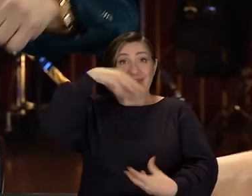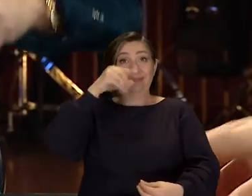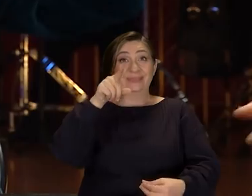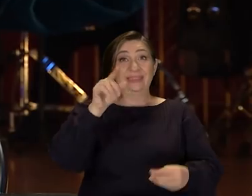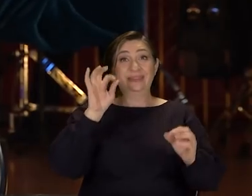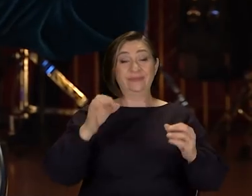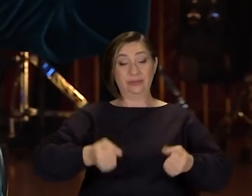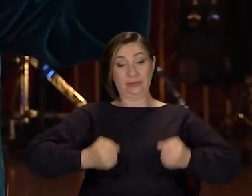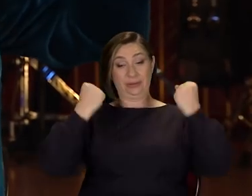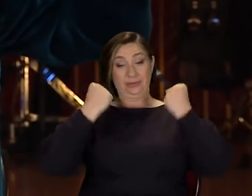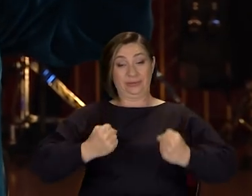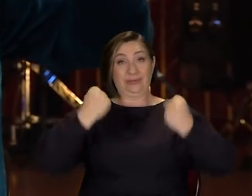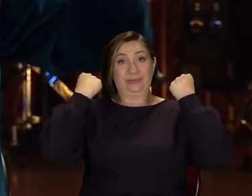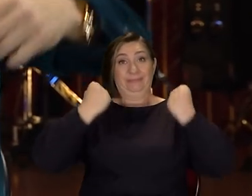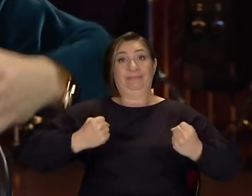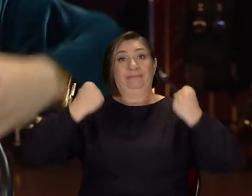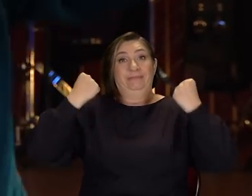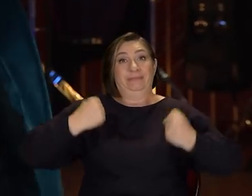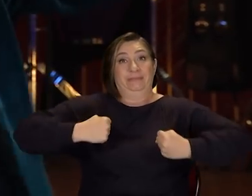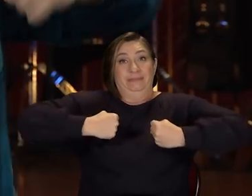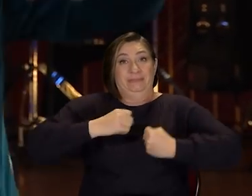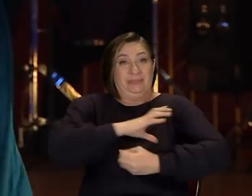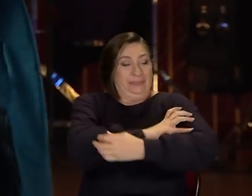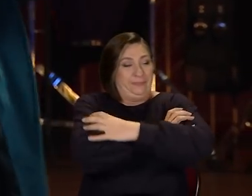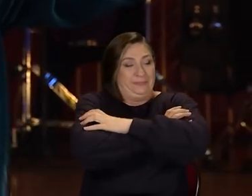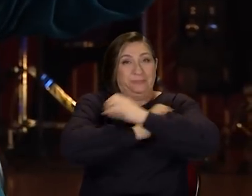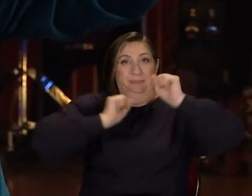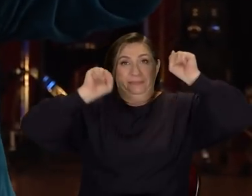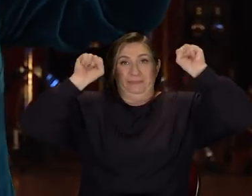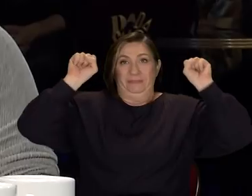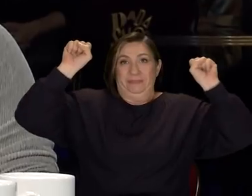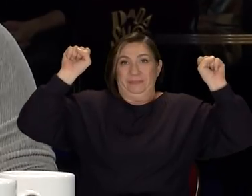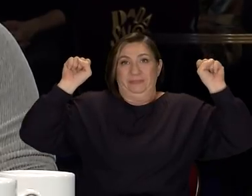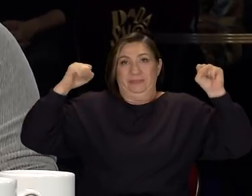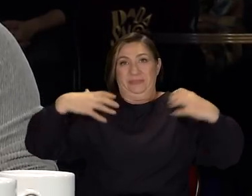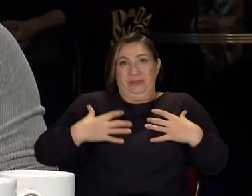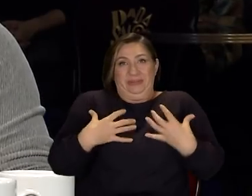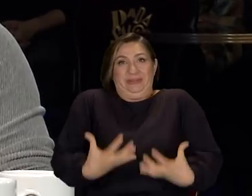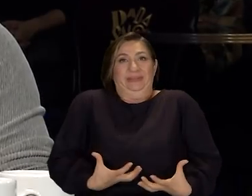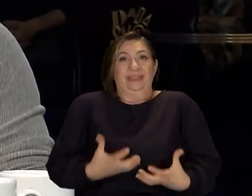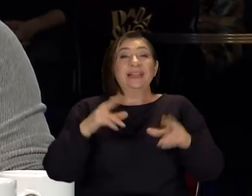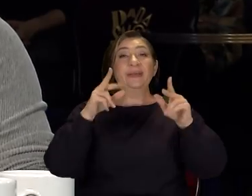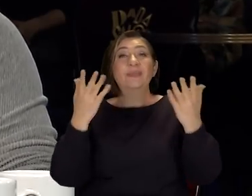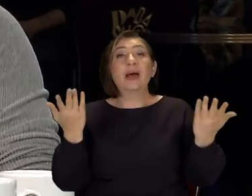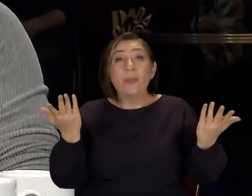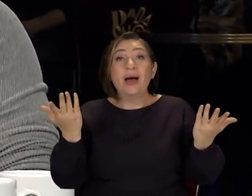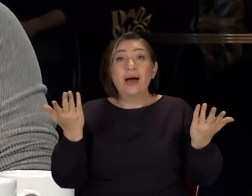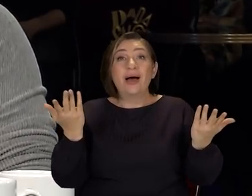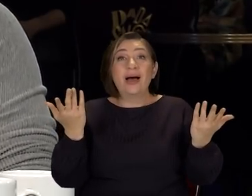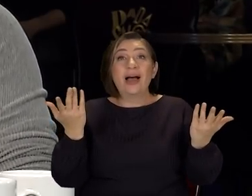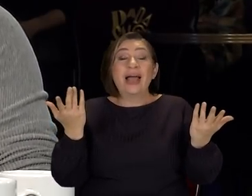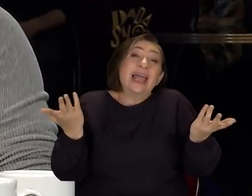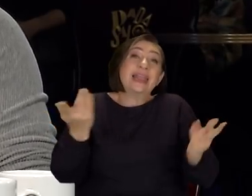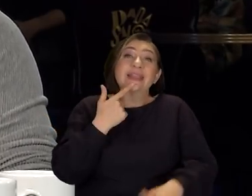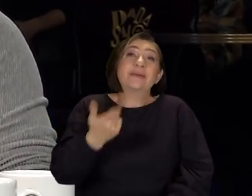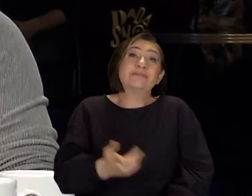var. Hep kaldırma var. Böyle. Kasları kaldır, elleri kaldır. Evet, biraz dışarıdan şey gözüküyor ama... Yani